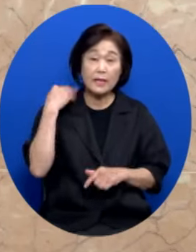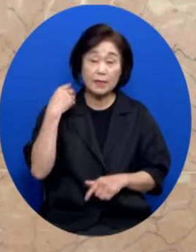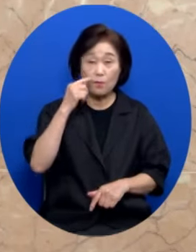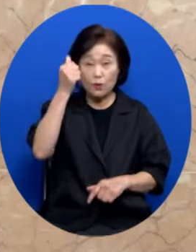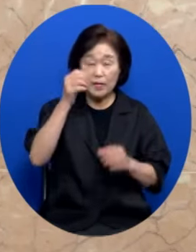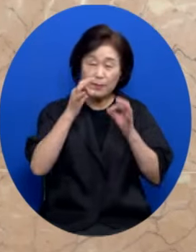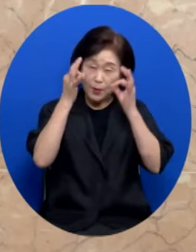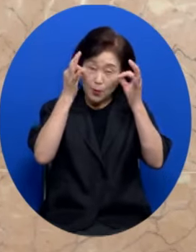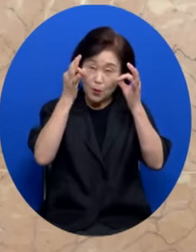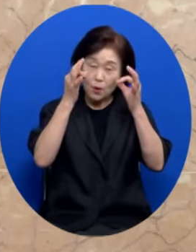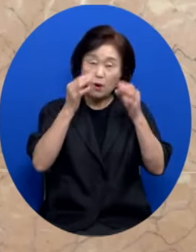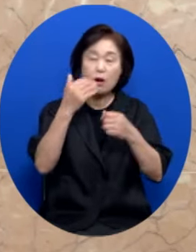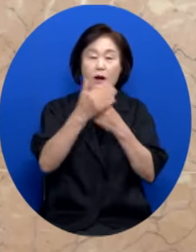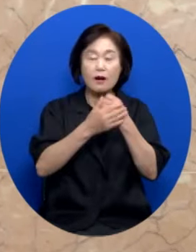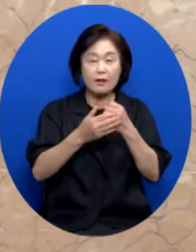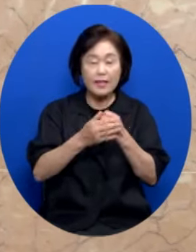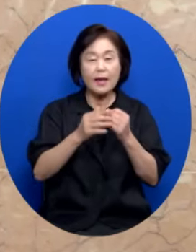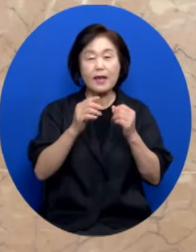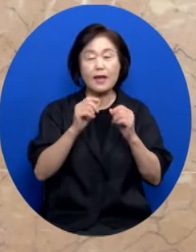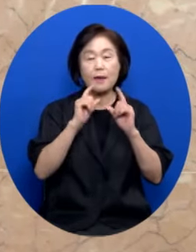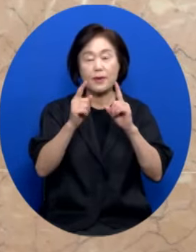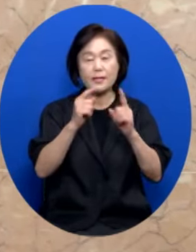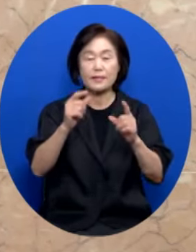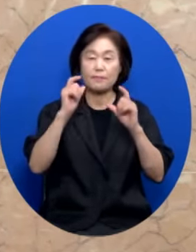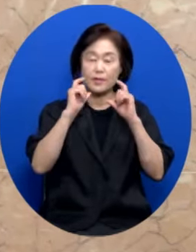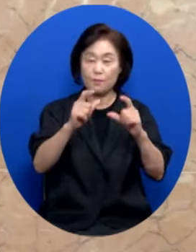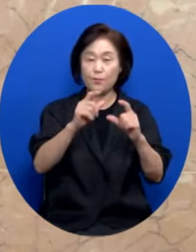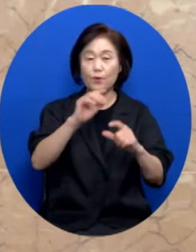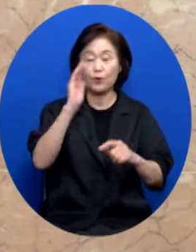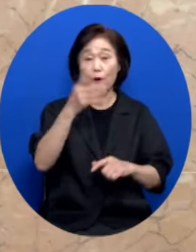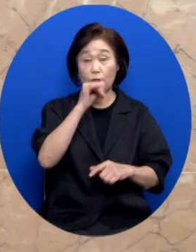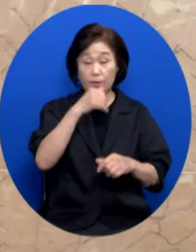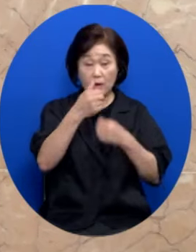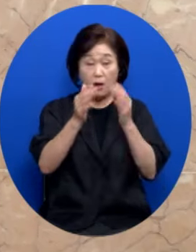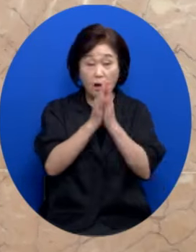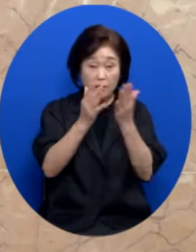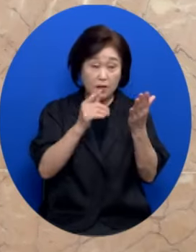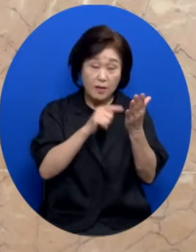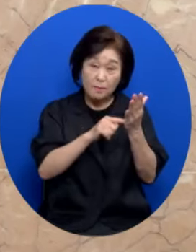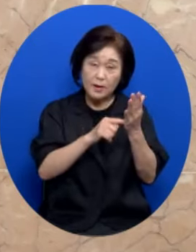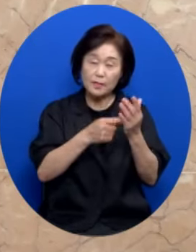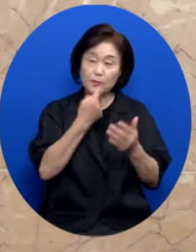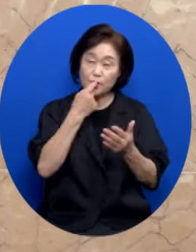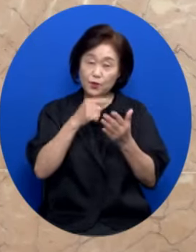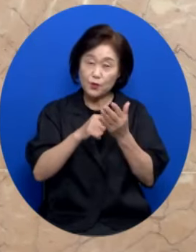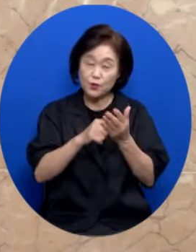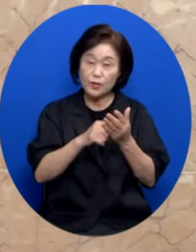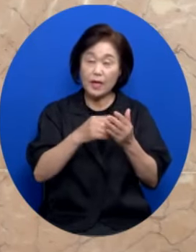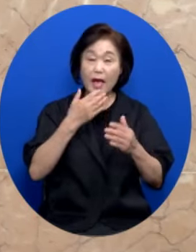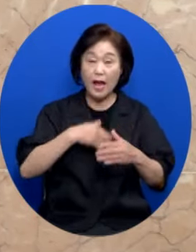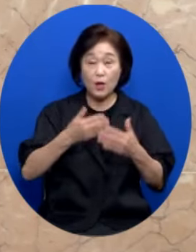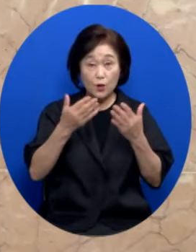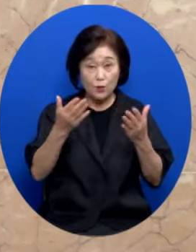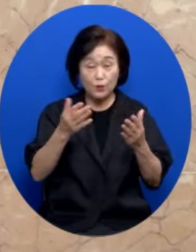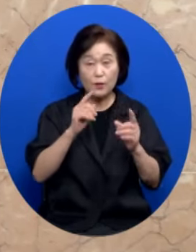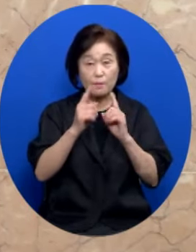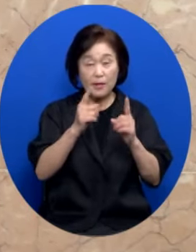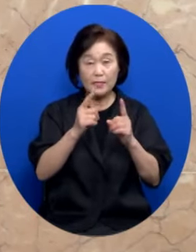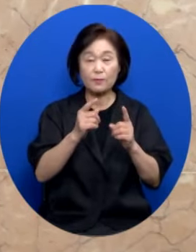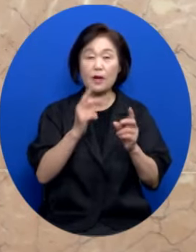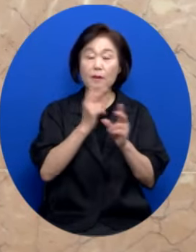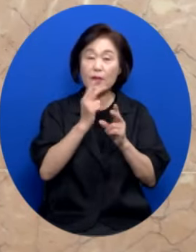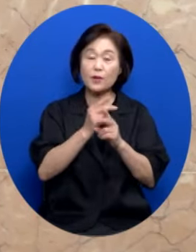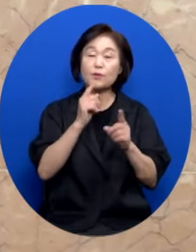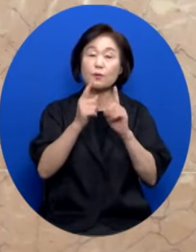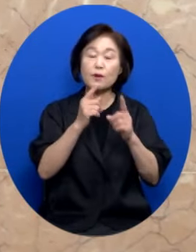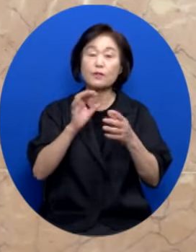말씀이 선포되어집니다. 성경 전체의 흐름을 이해하기 쉽게 알려주는 많은 저서들과 매주 수요일 말씀에